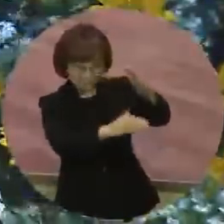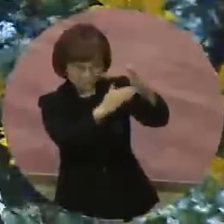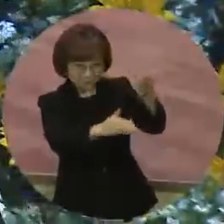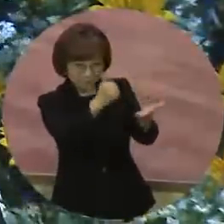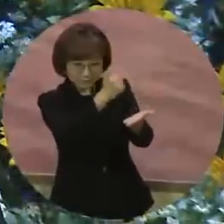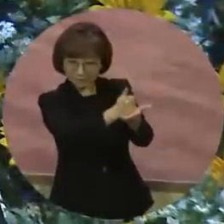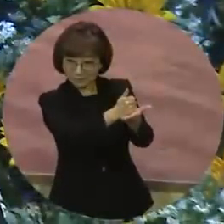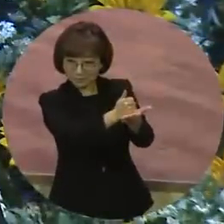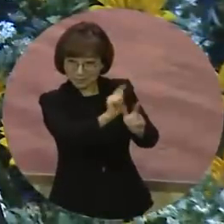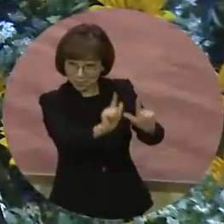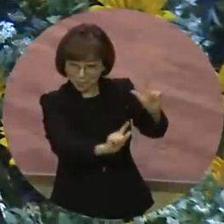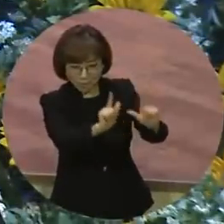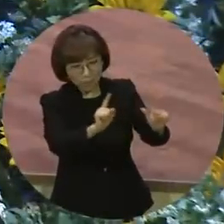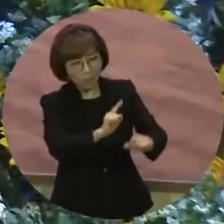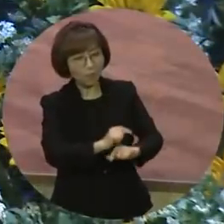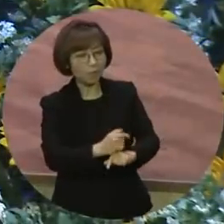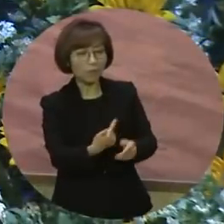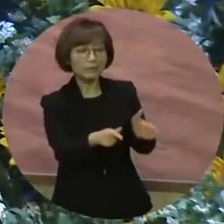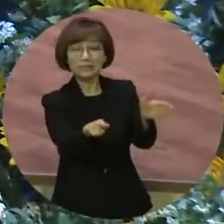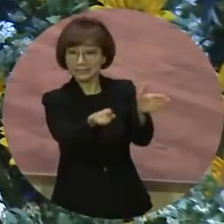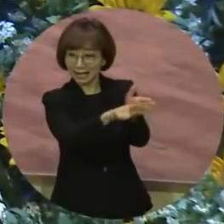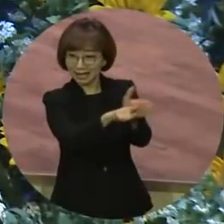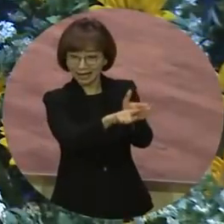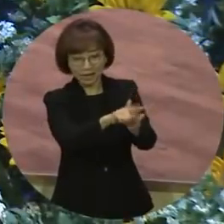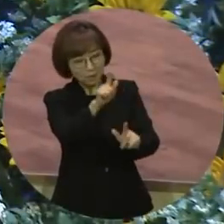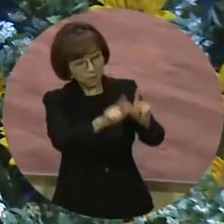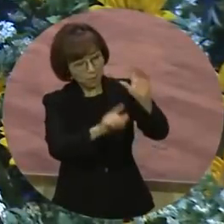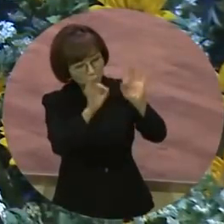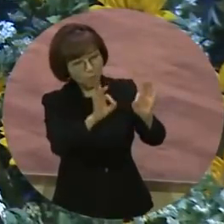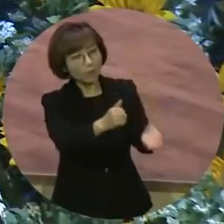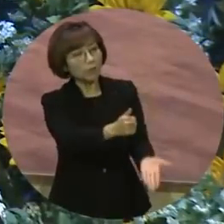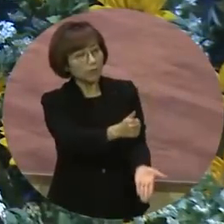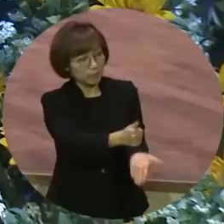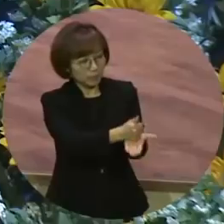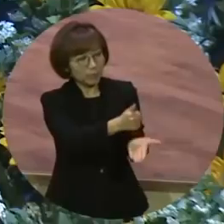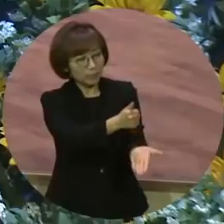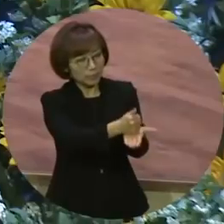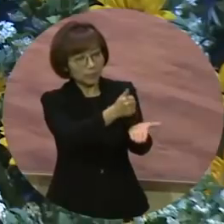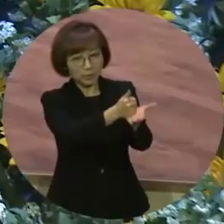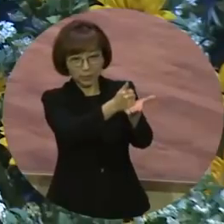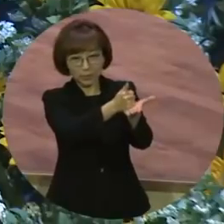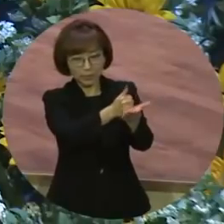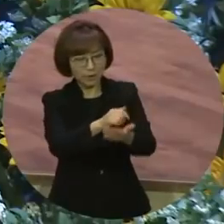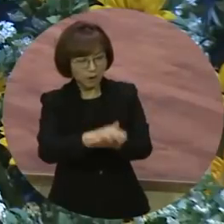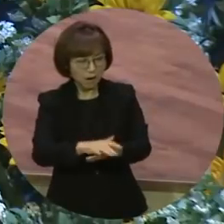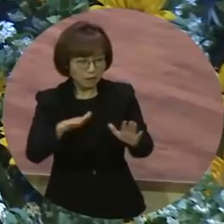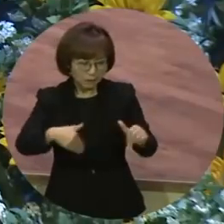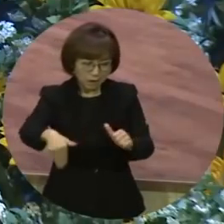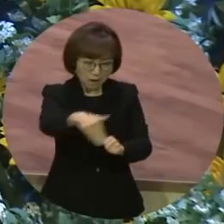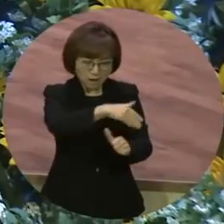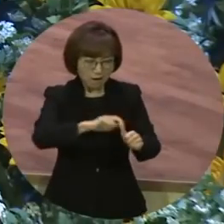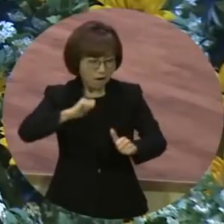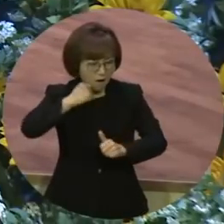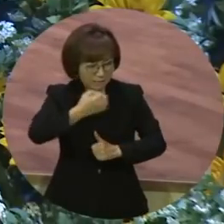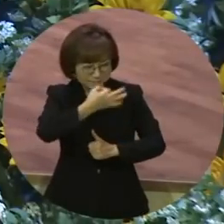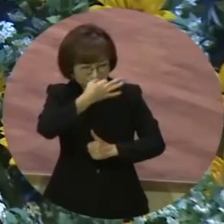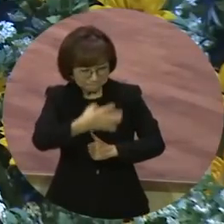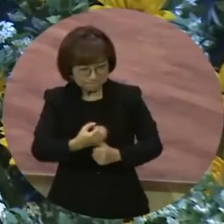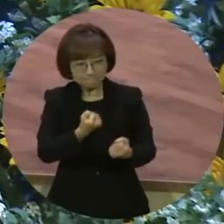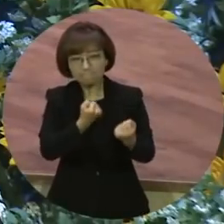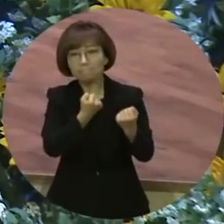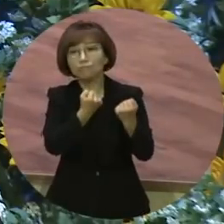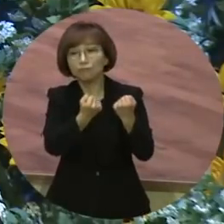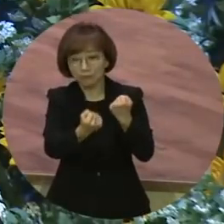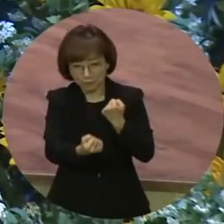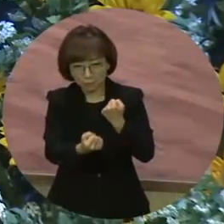보여준 신앙의 모습을 먼저 칭찬합니다. 너희들이 그 어려운 환경, 열악한 환경